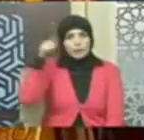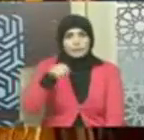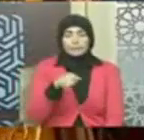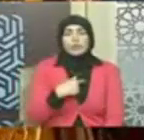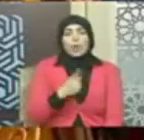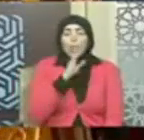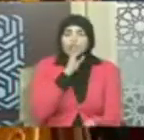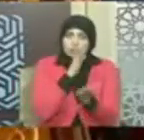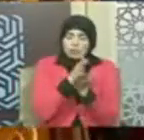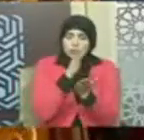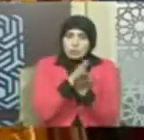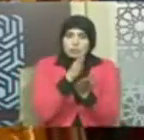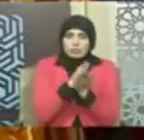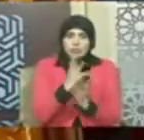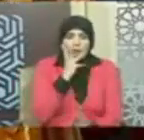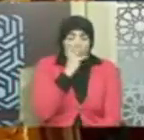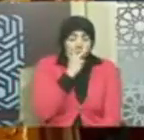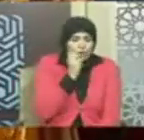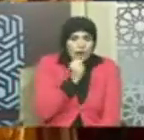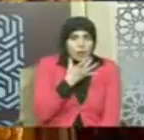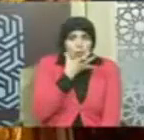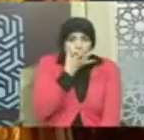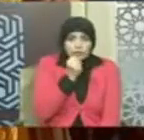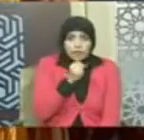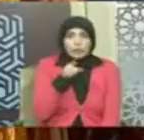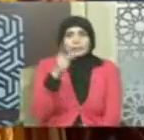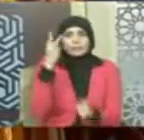وأصدقهم حياء عثمان،